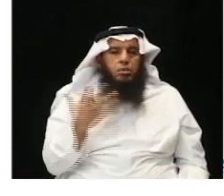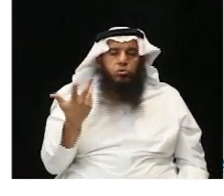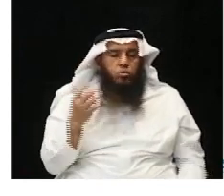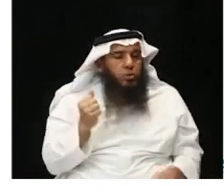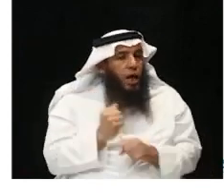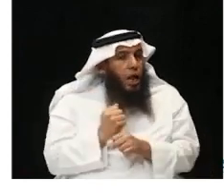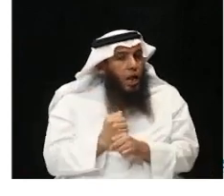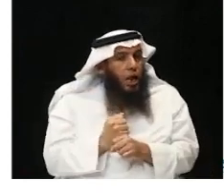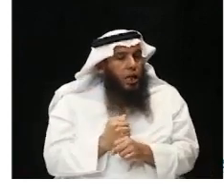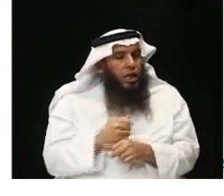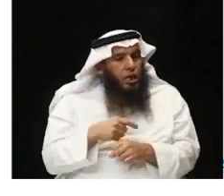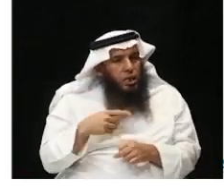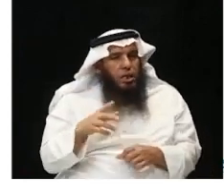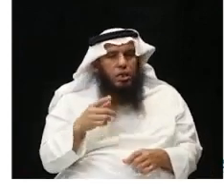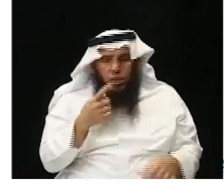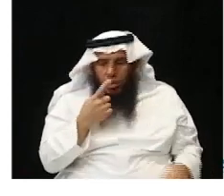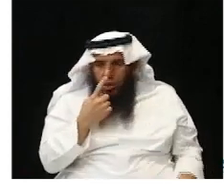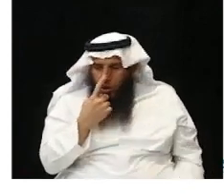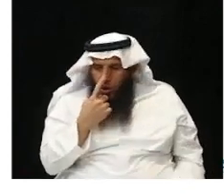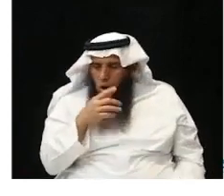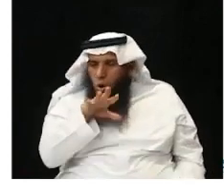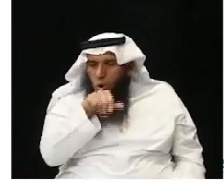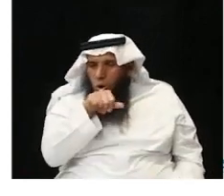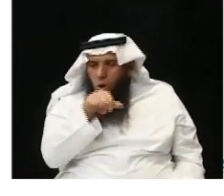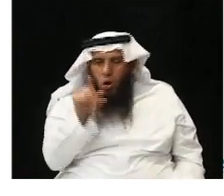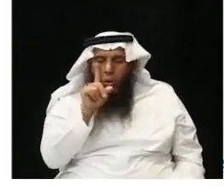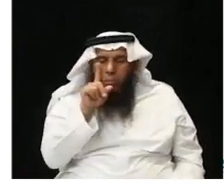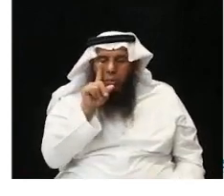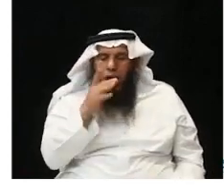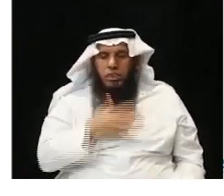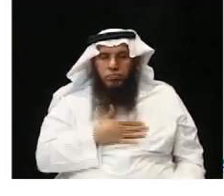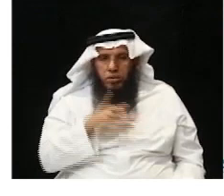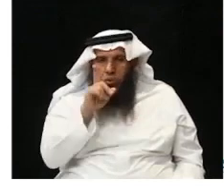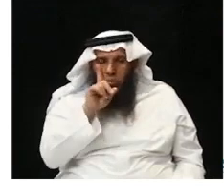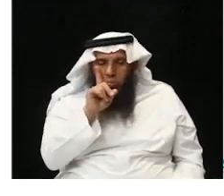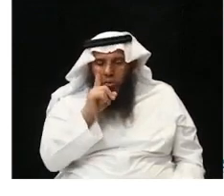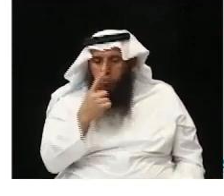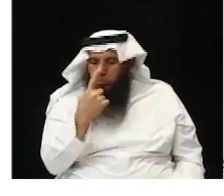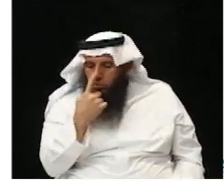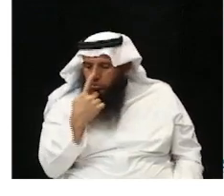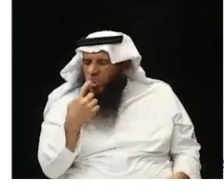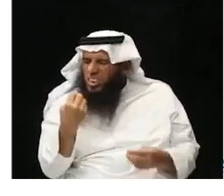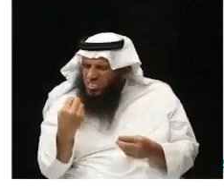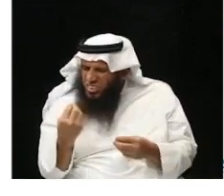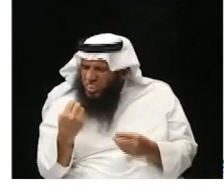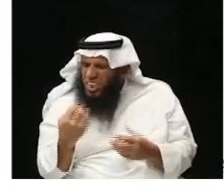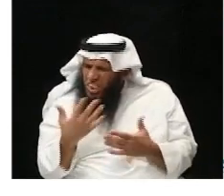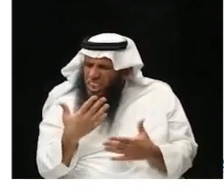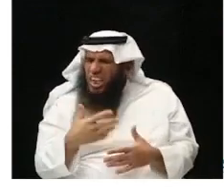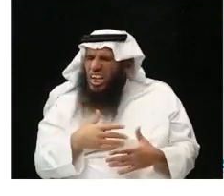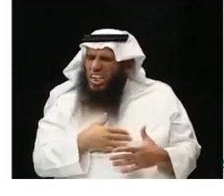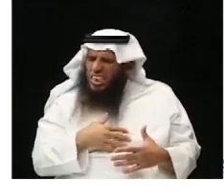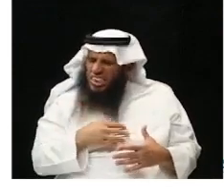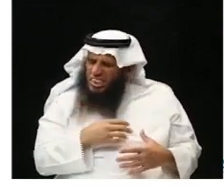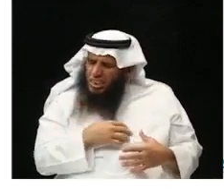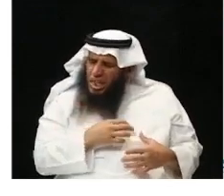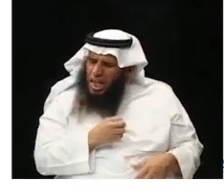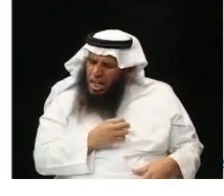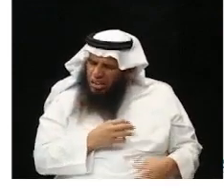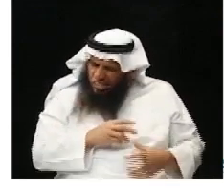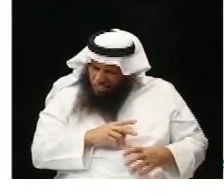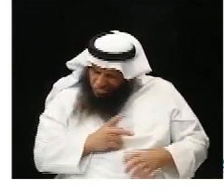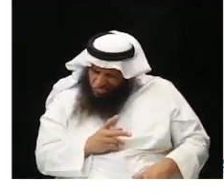فعل؟ استمر على البر بها والإحسان والتودد إليها، لعل الله سبحانه وتعالى أن يفتح على